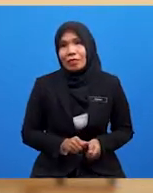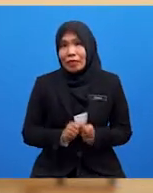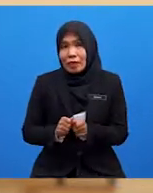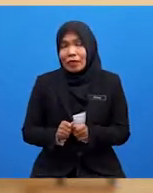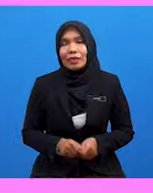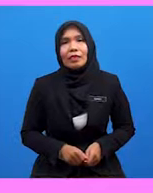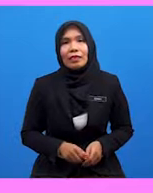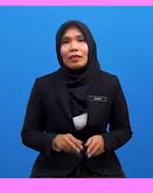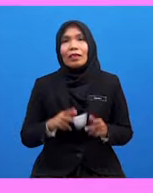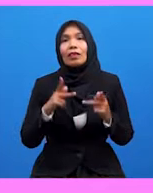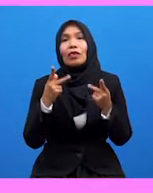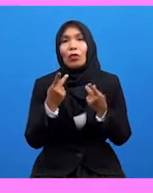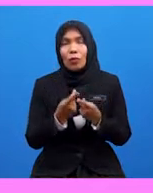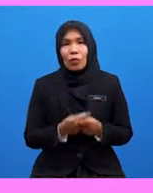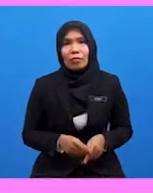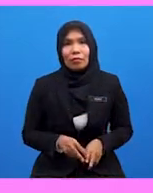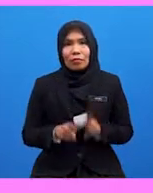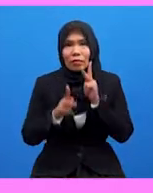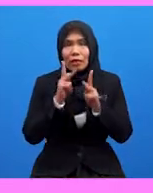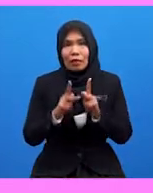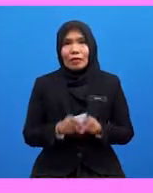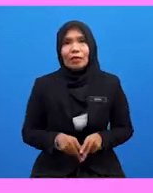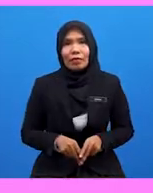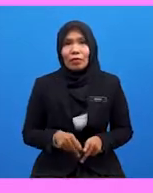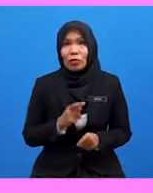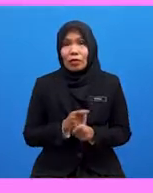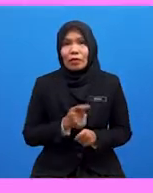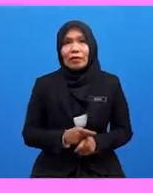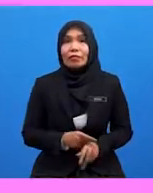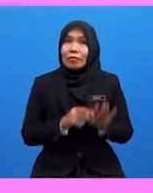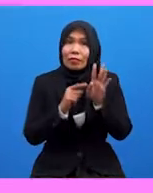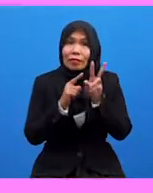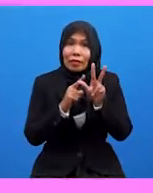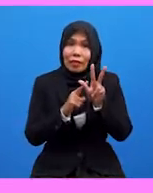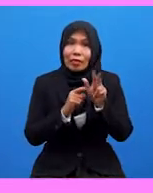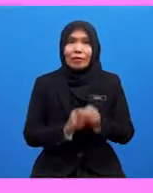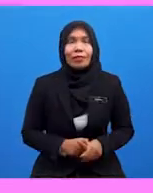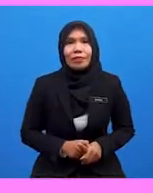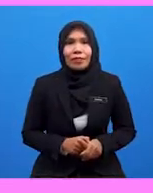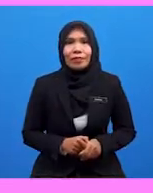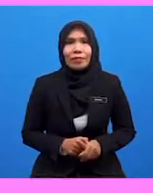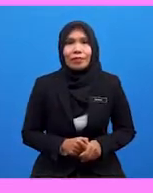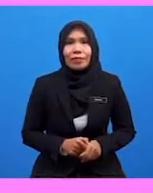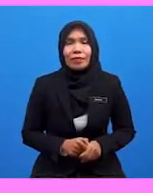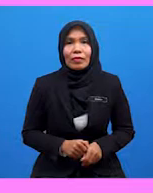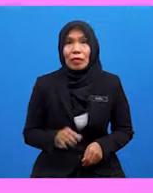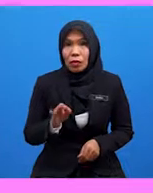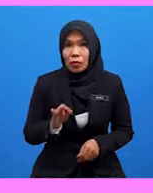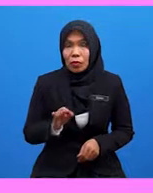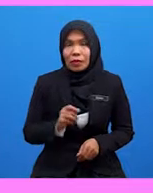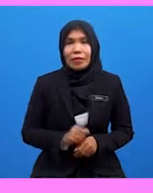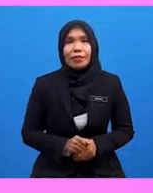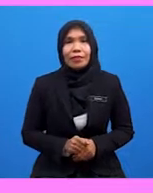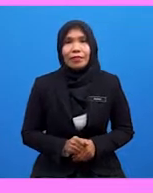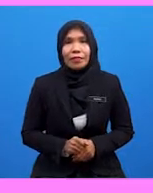yang ketiga iaitu kata prafrasa dan kata pascafrasa. Fungsi kata